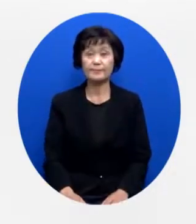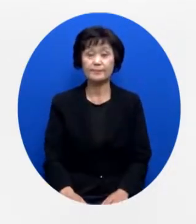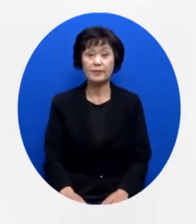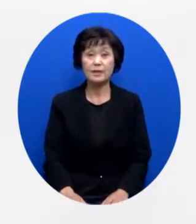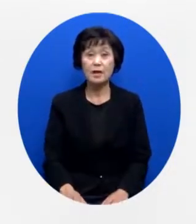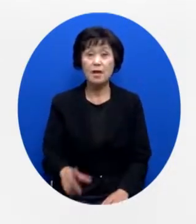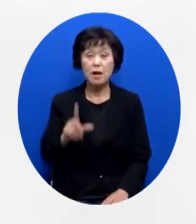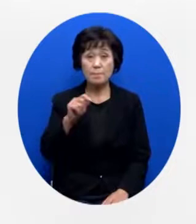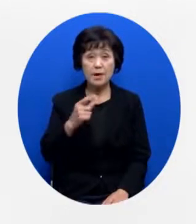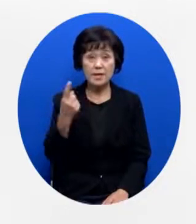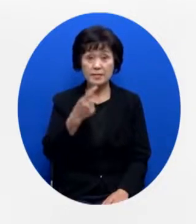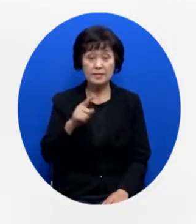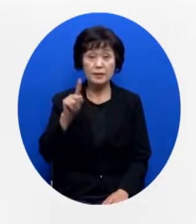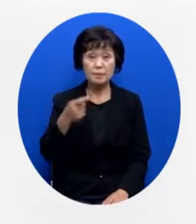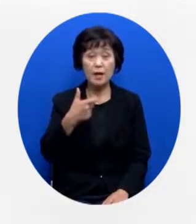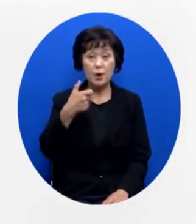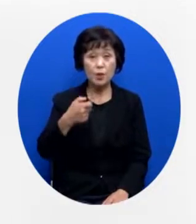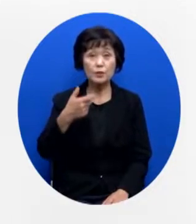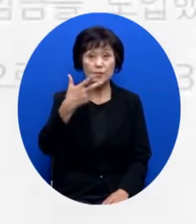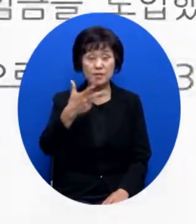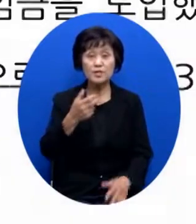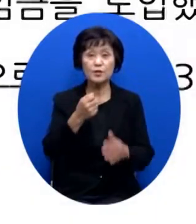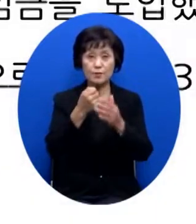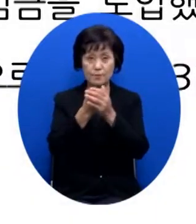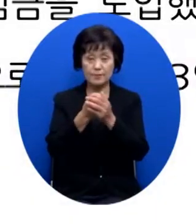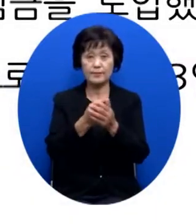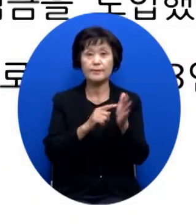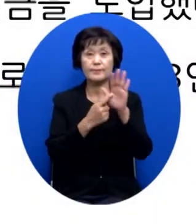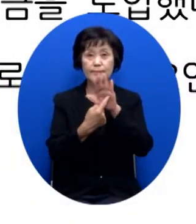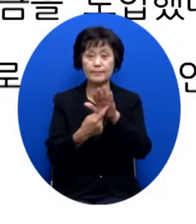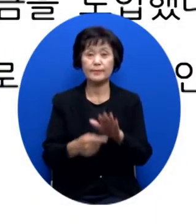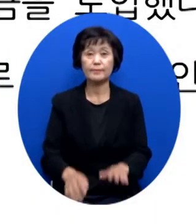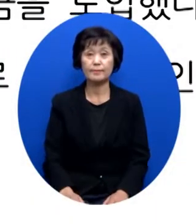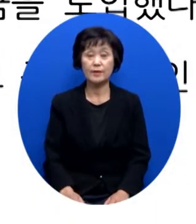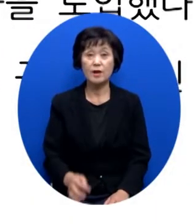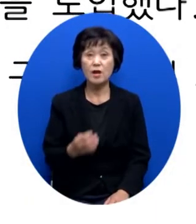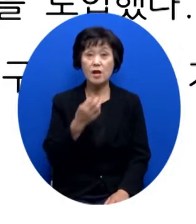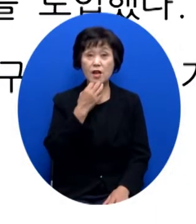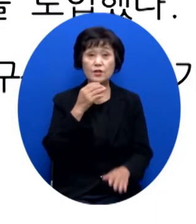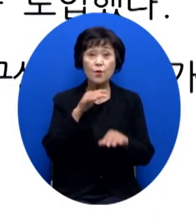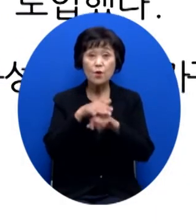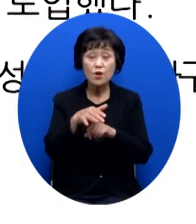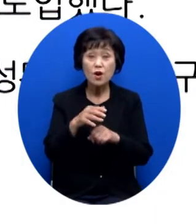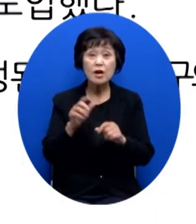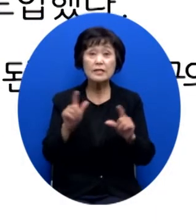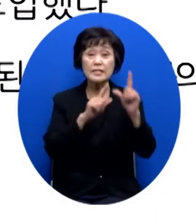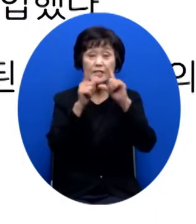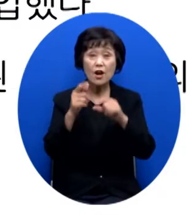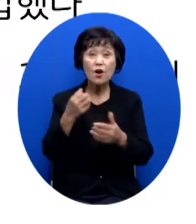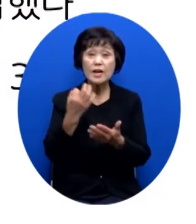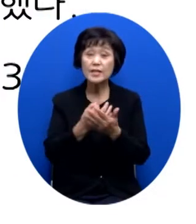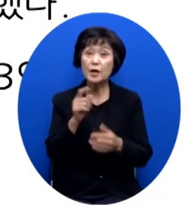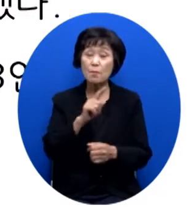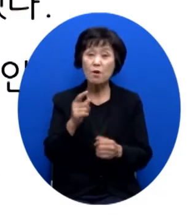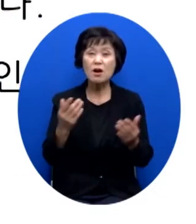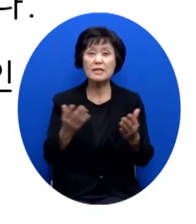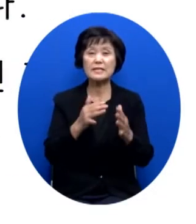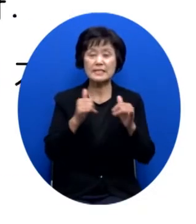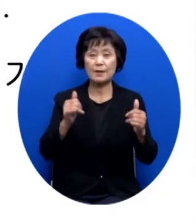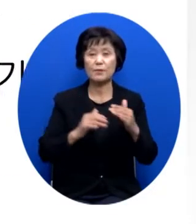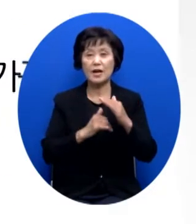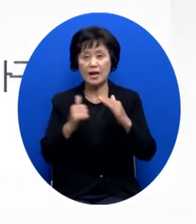생활임금을 11,157원으로 확정했다고 밝혔습니다. 서울형 생활임금은 노동자와 가족이 주거와